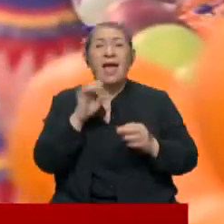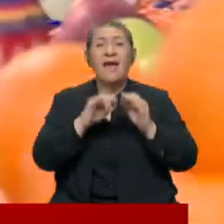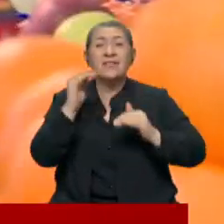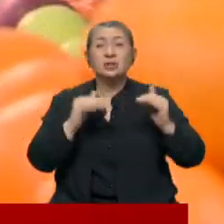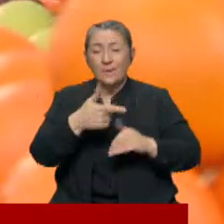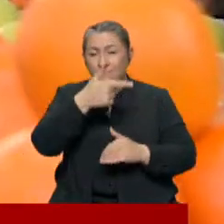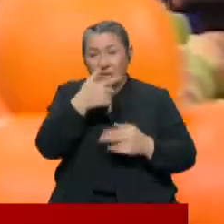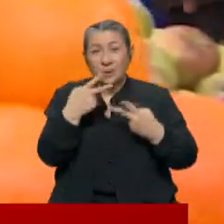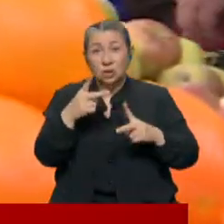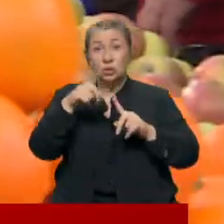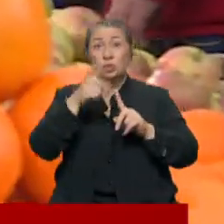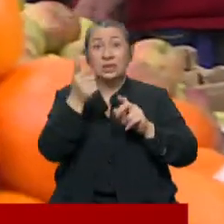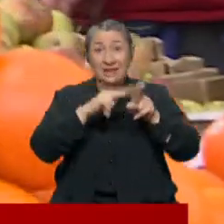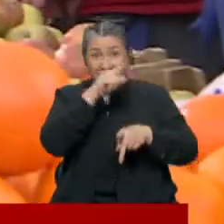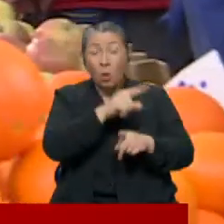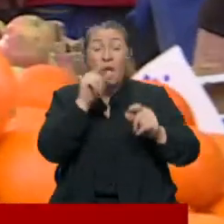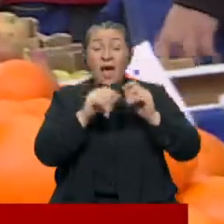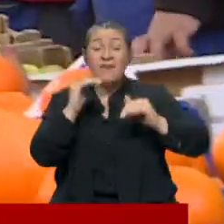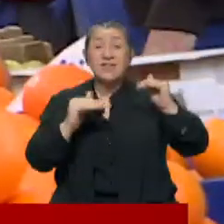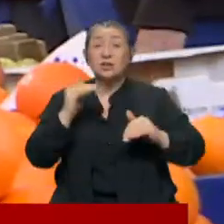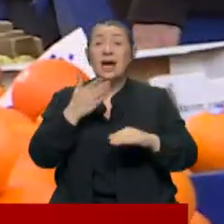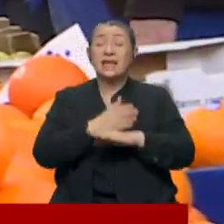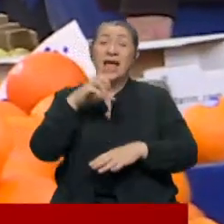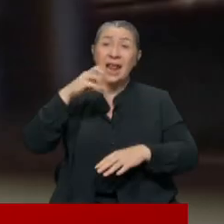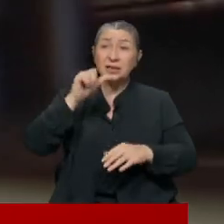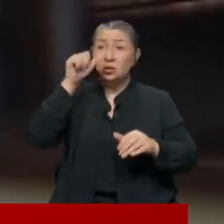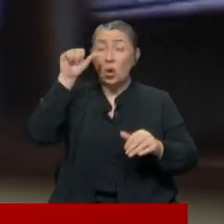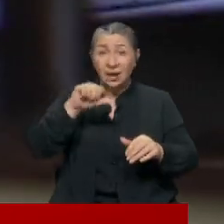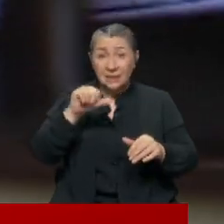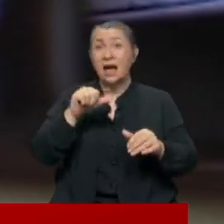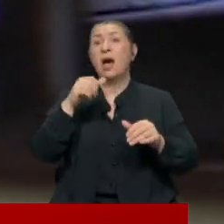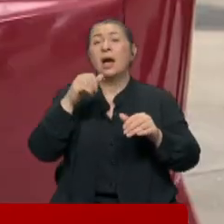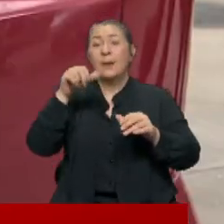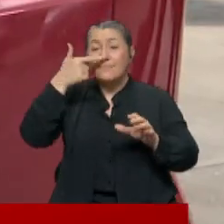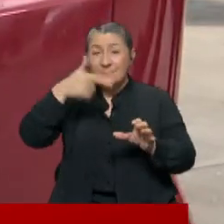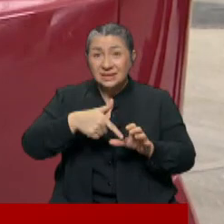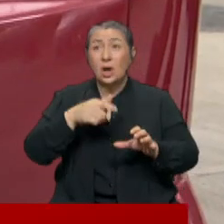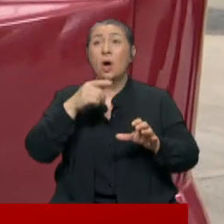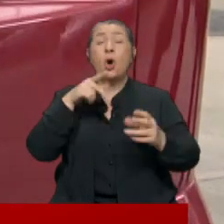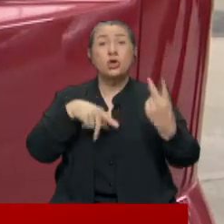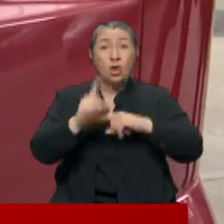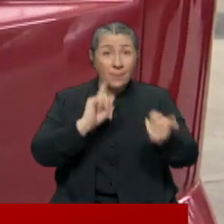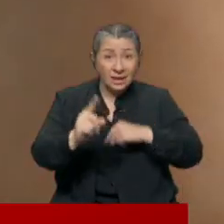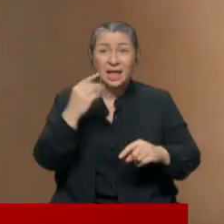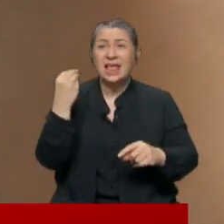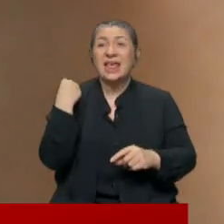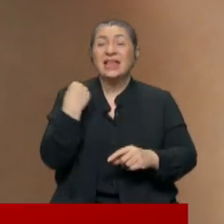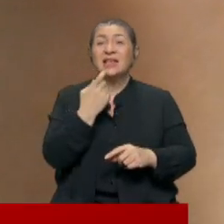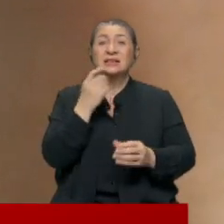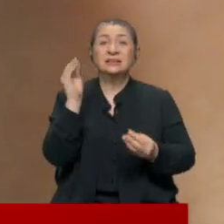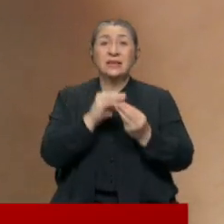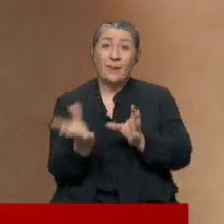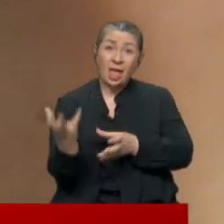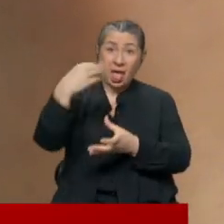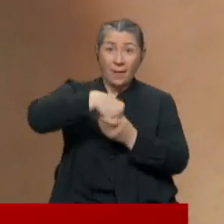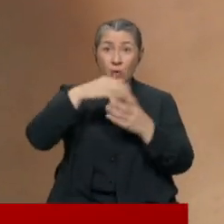Perşembe günü açıklayacak. O enflasyonda aslında elektrikten doğalgaza, akaryakıttan otoyola yeni yılın zamları da yer